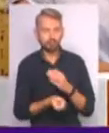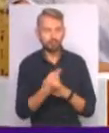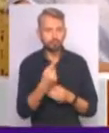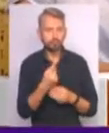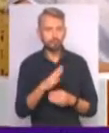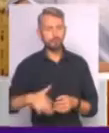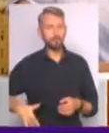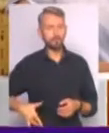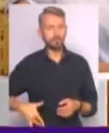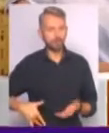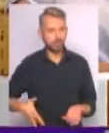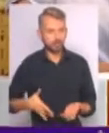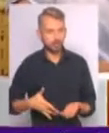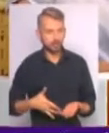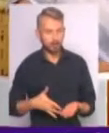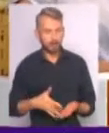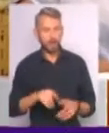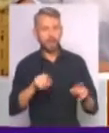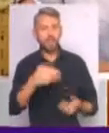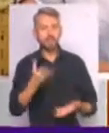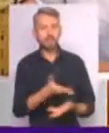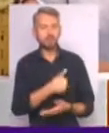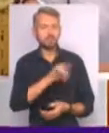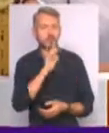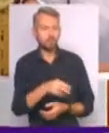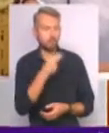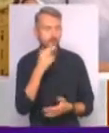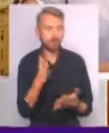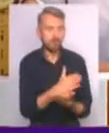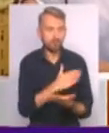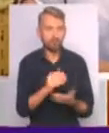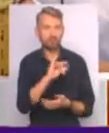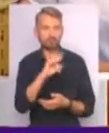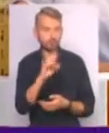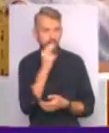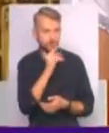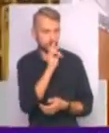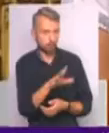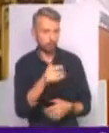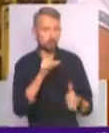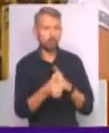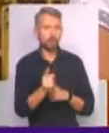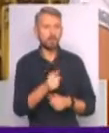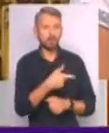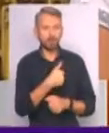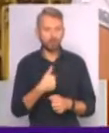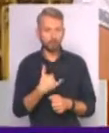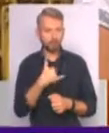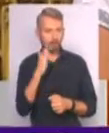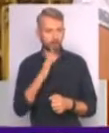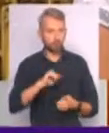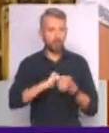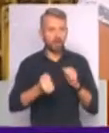синтезується в печені. Тобто навіть якщо ми не будемо їсти взагалі жирів, кроме того, что мы отрастим себе камни в желчном